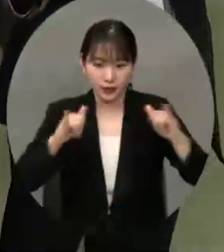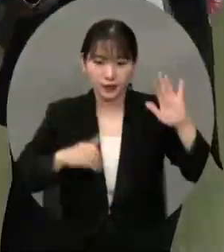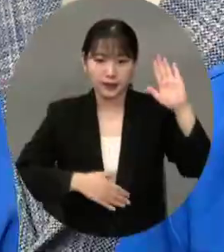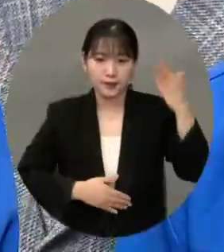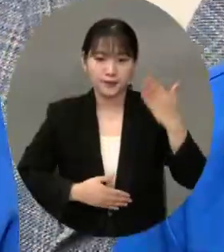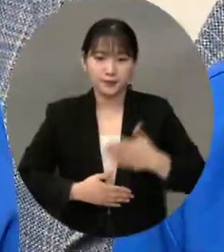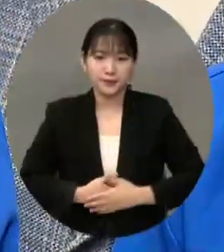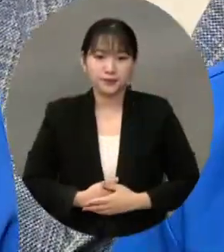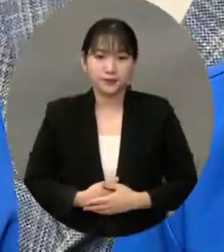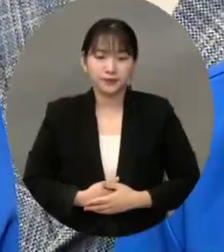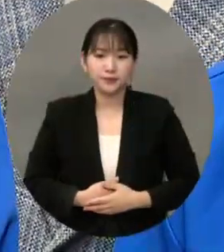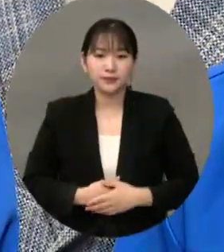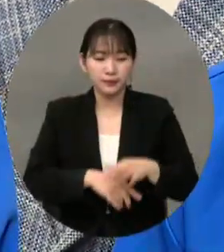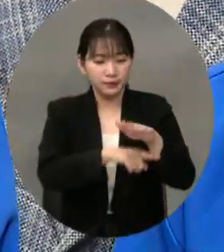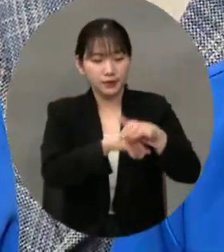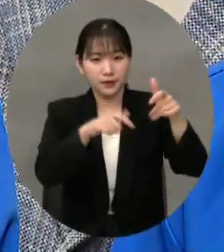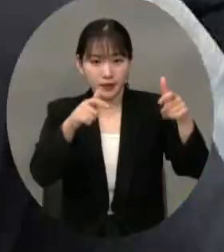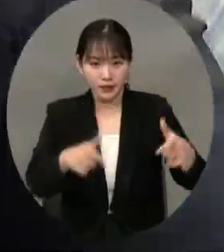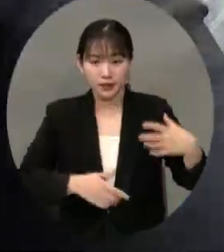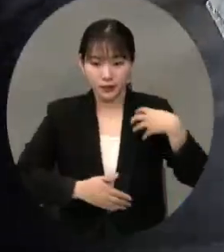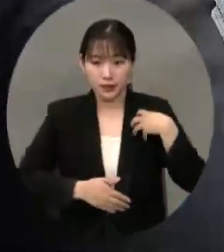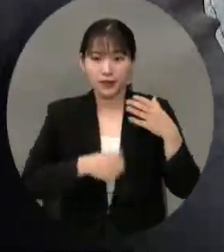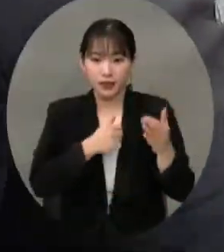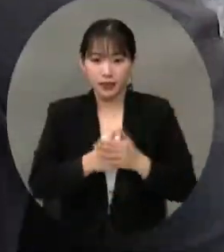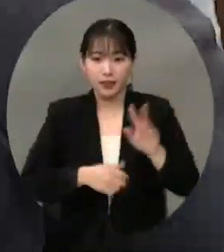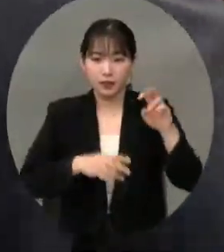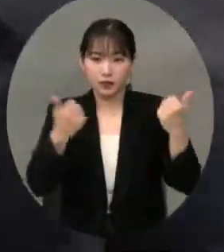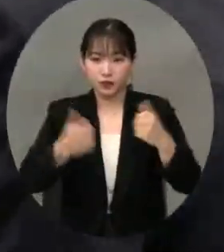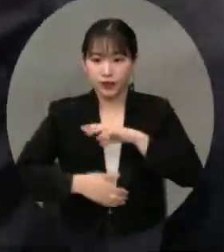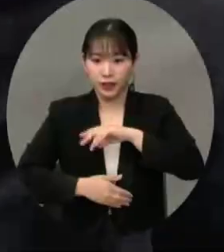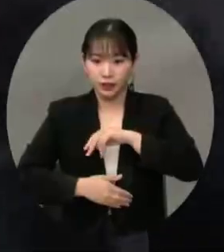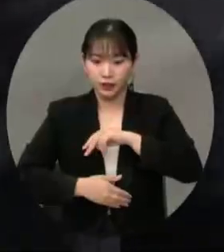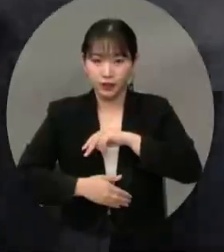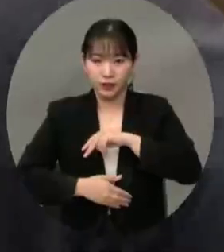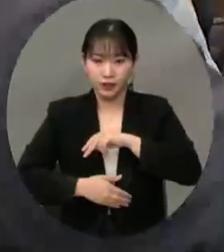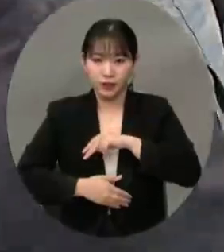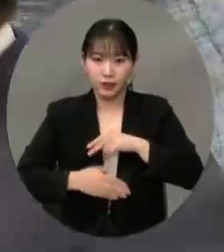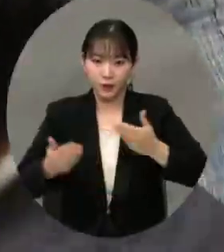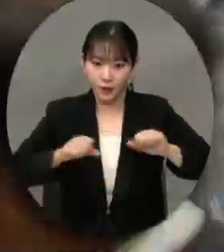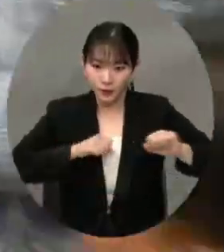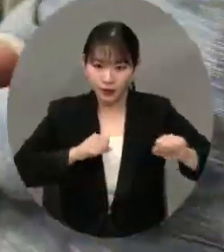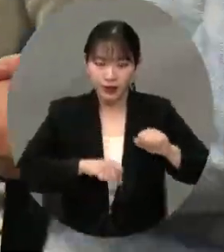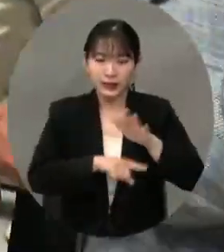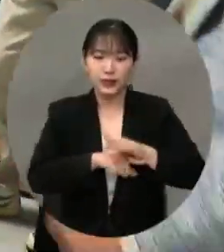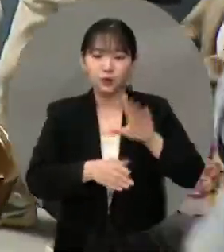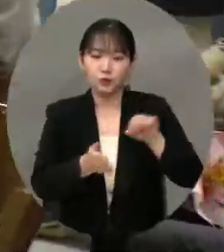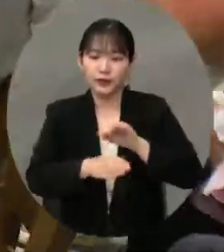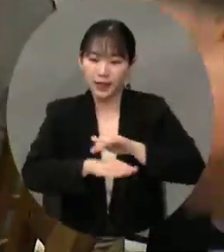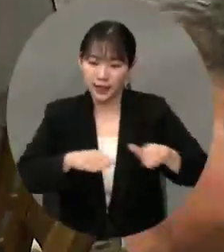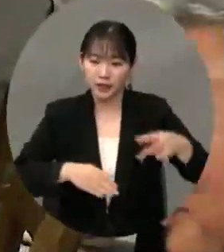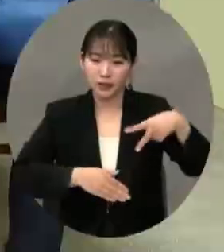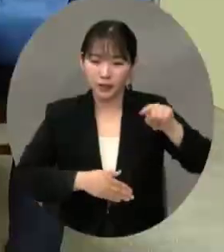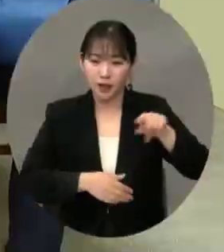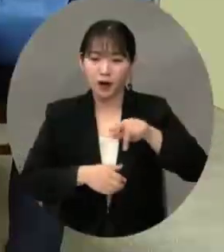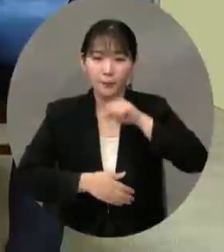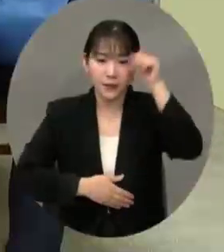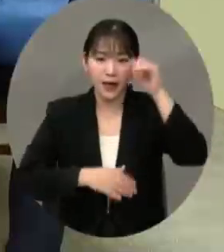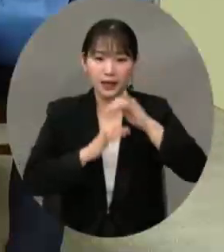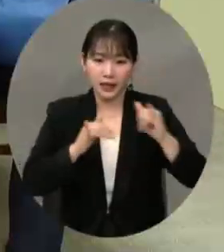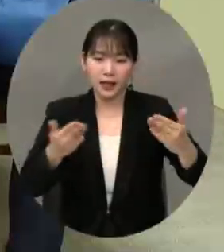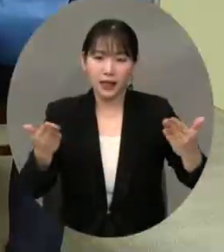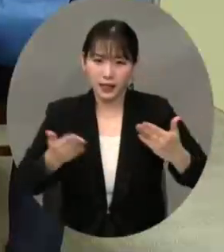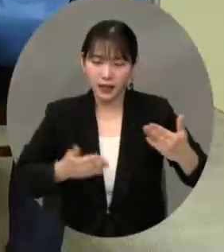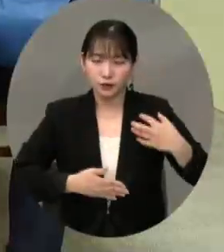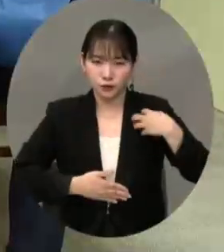거듭났습니다. 농어촌 지역구인 만큼 22대 국회에서 농어촌 문제 해결에 서삼석 당선인의